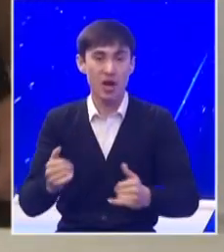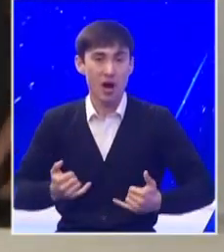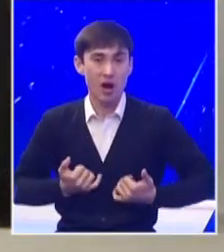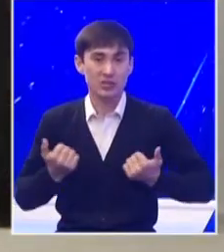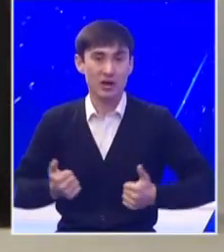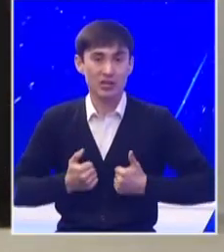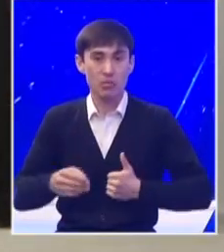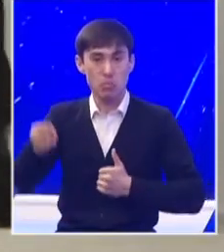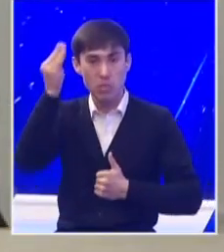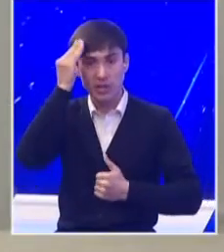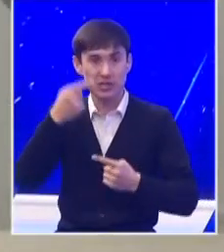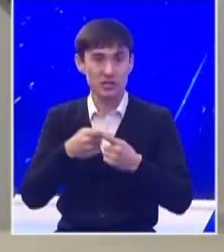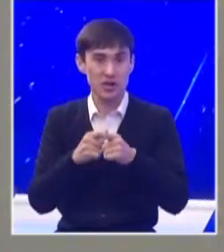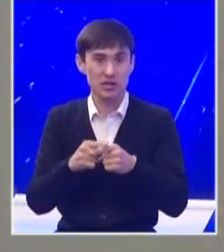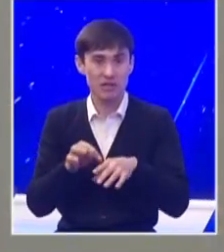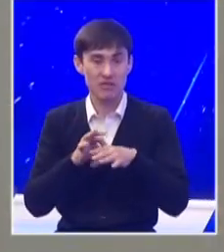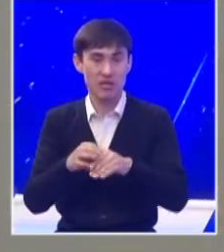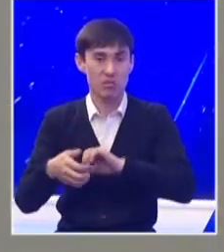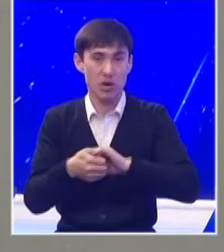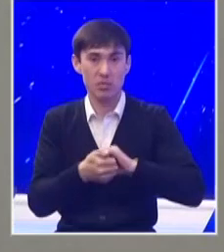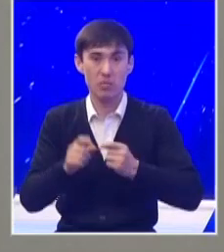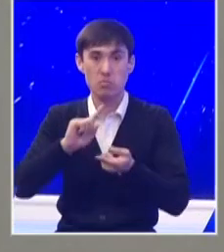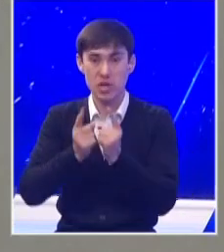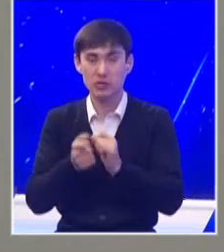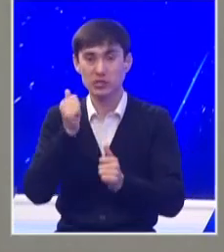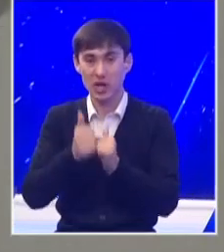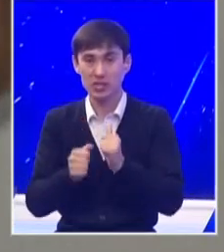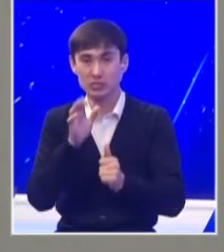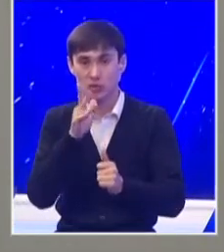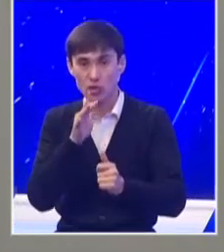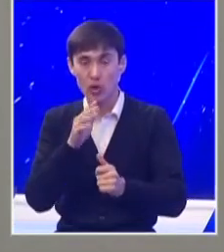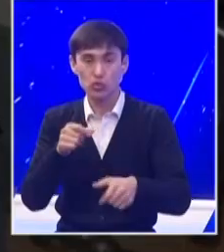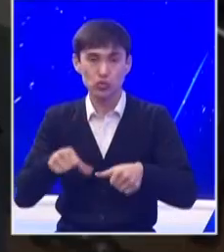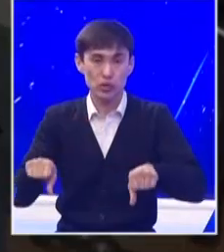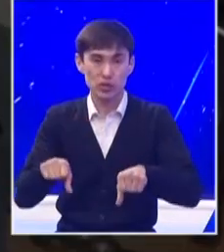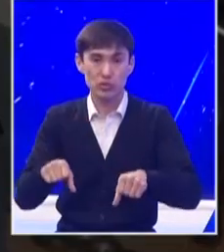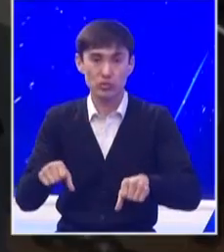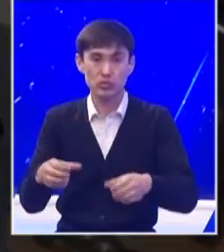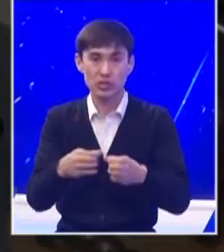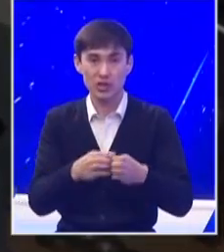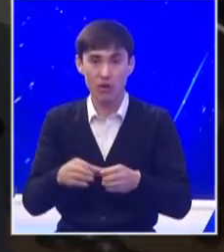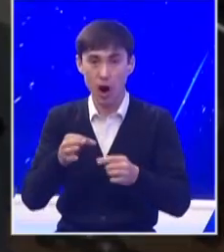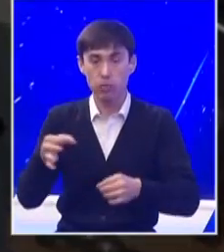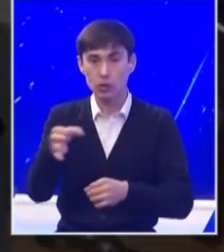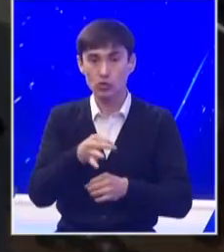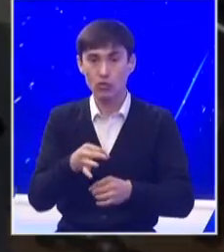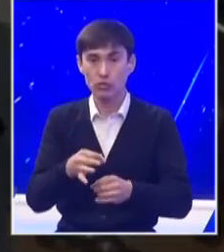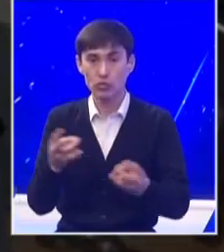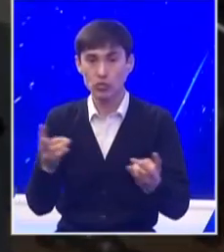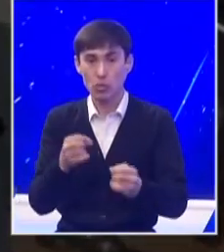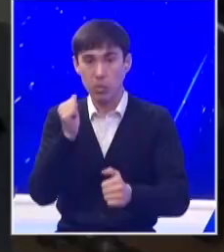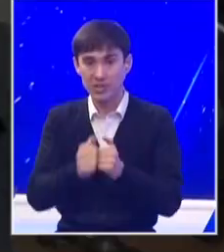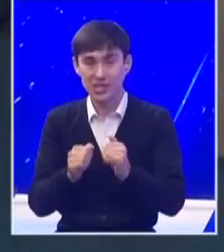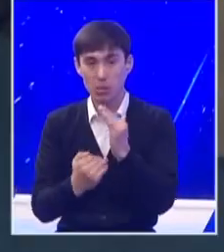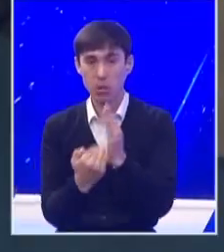азарта, методы и техники ведения борьбы меняются с каждым сезоном. А потому судейскому составу областного масштаба необходимо также